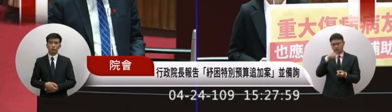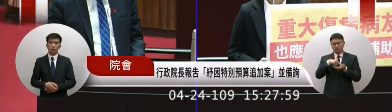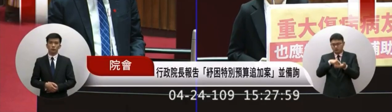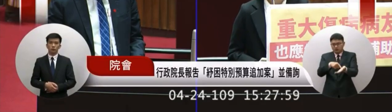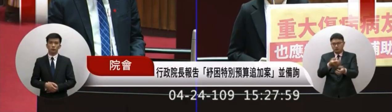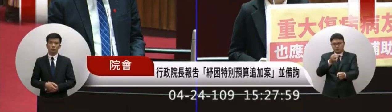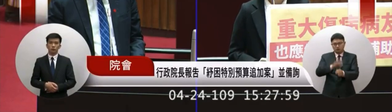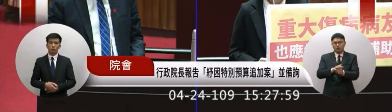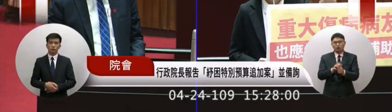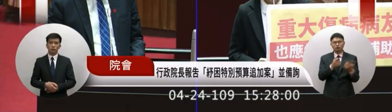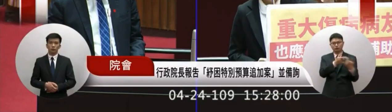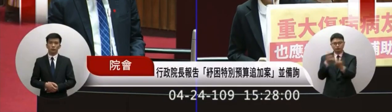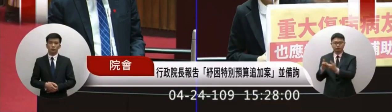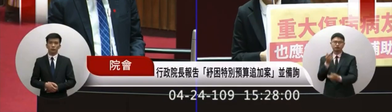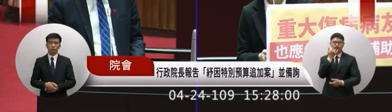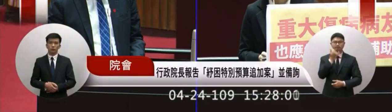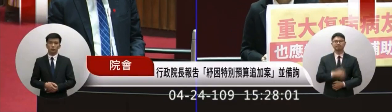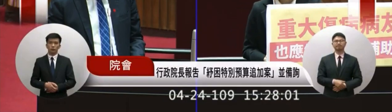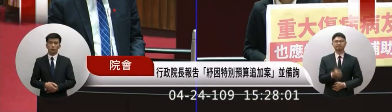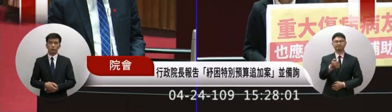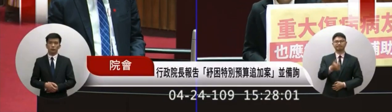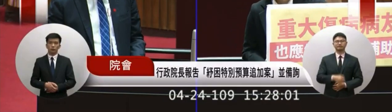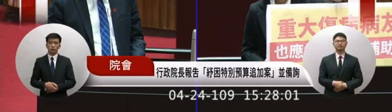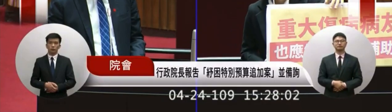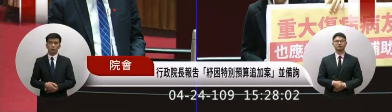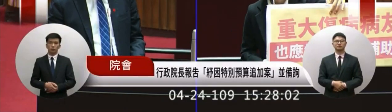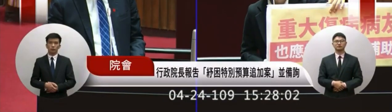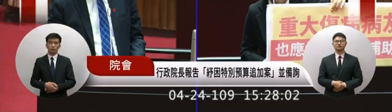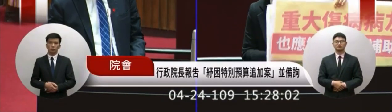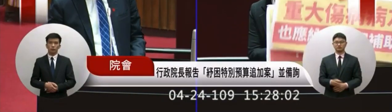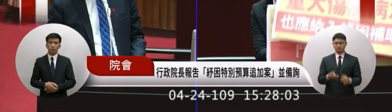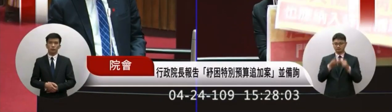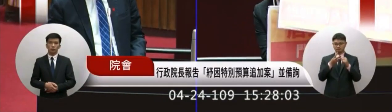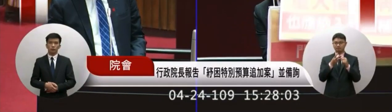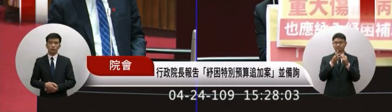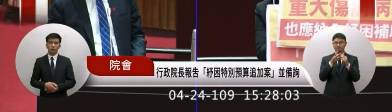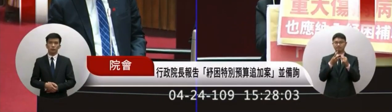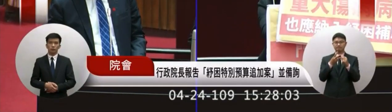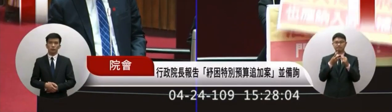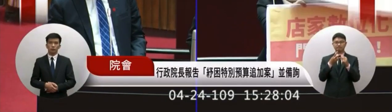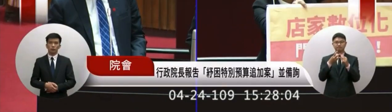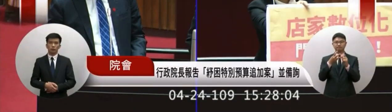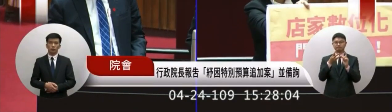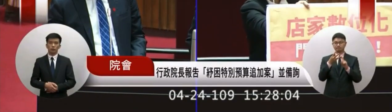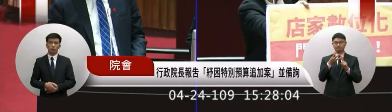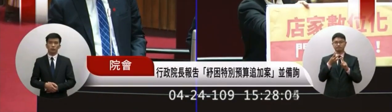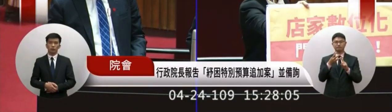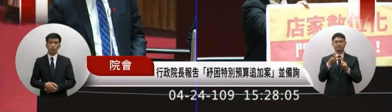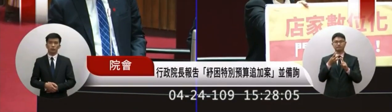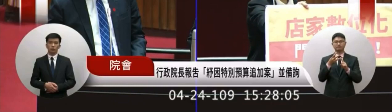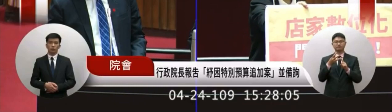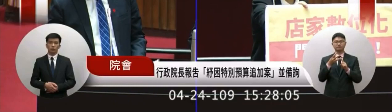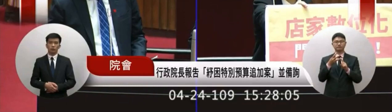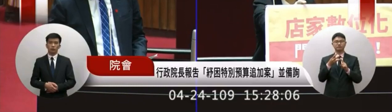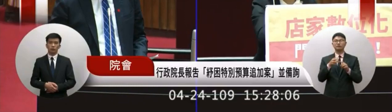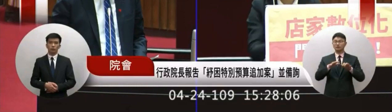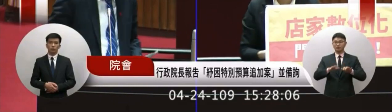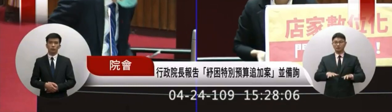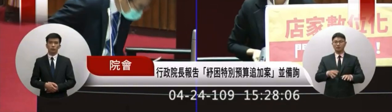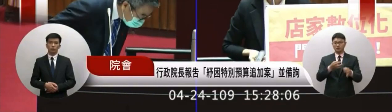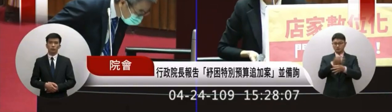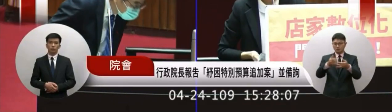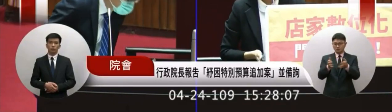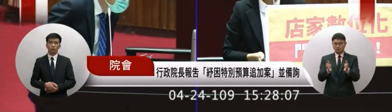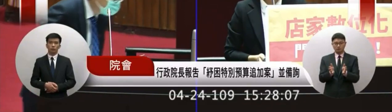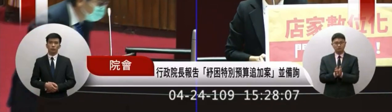补助的标准。谢谢。那接下来第三个部分是想要请教这个，我们看得到说，经济部